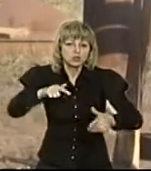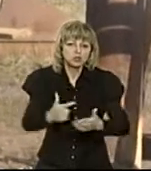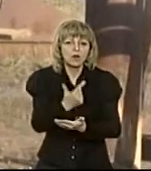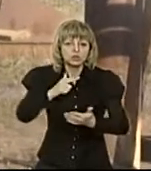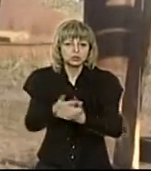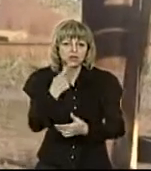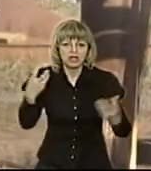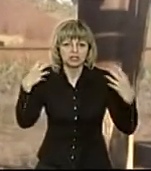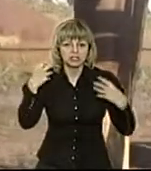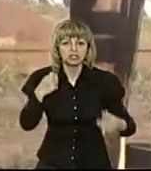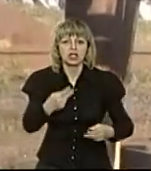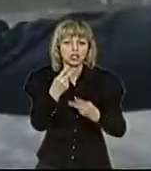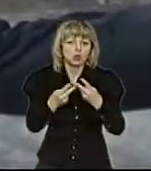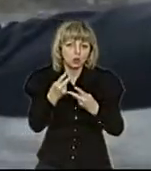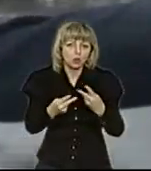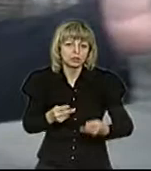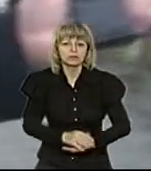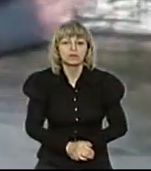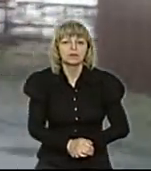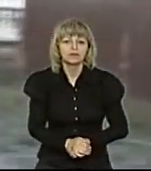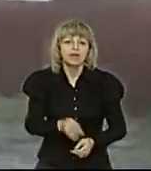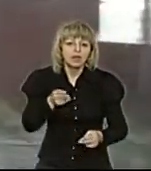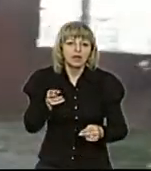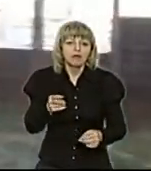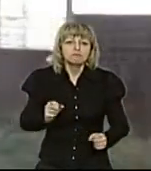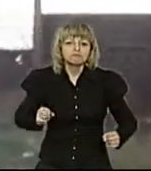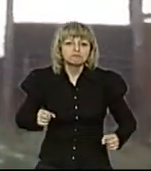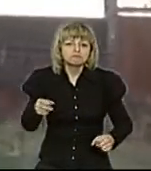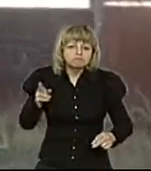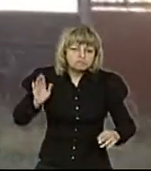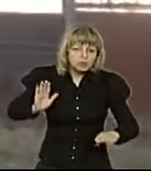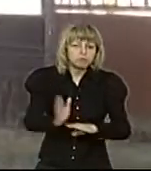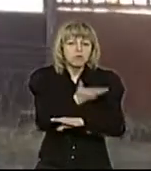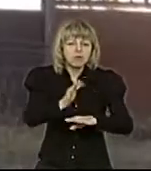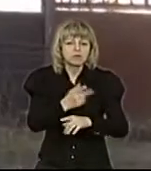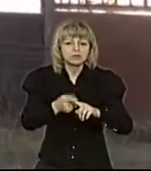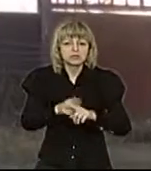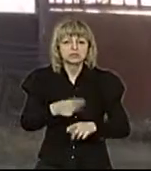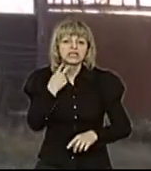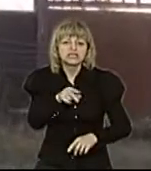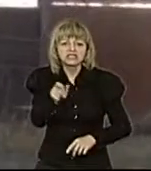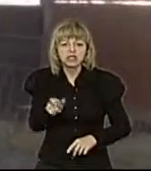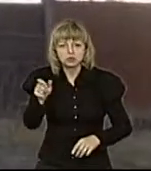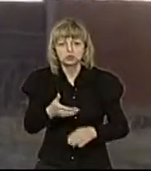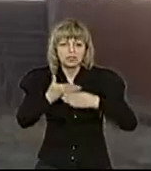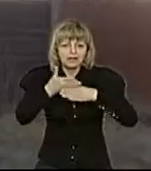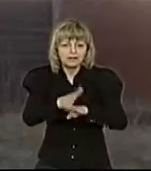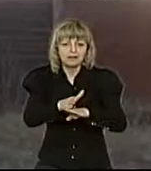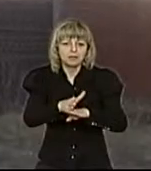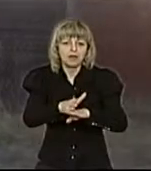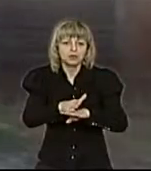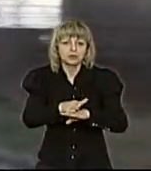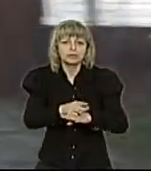начальник колонії Сергій Ховайло. Боремося з цим. Засуджені ламають забори, рвуть